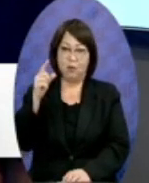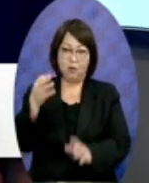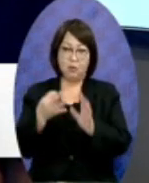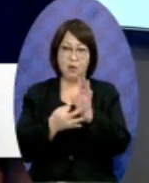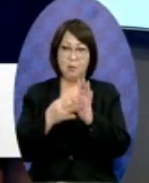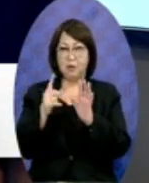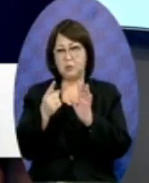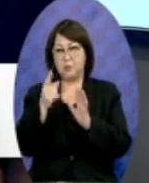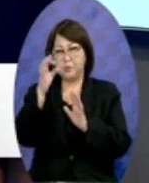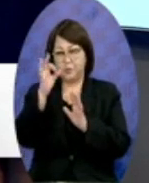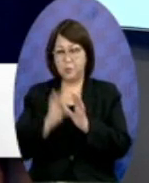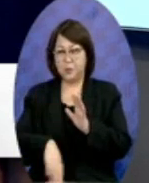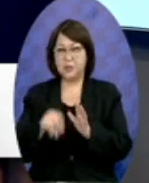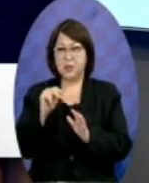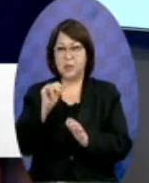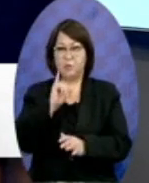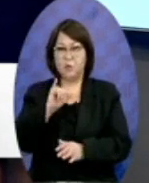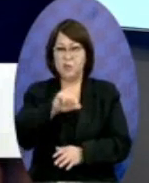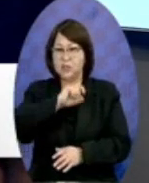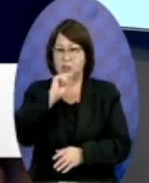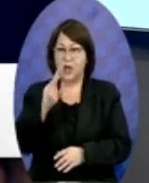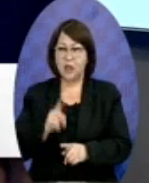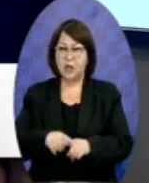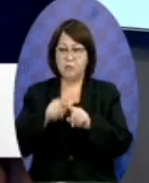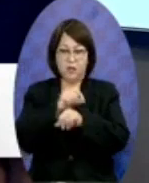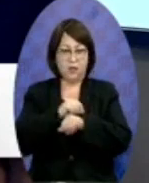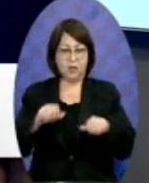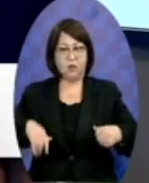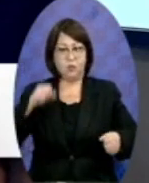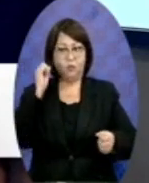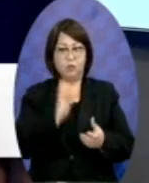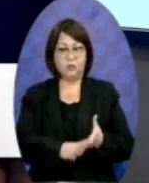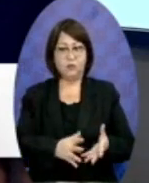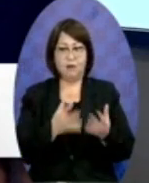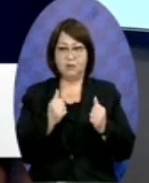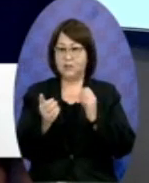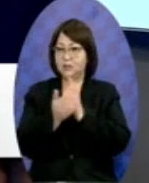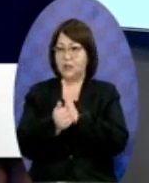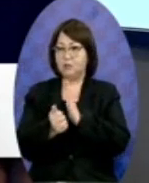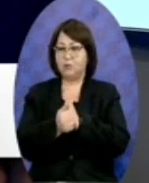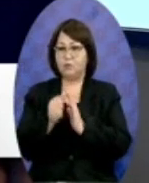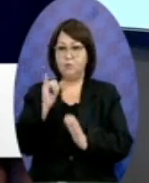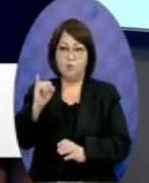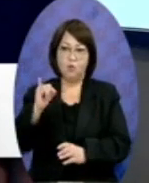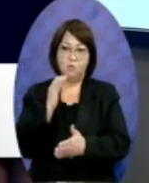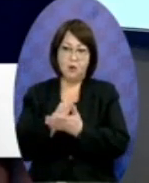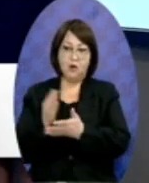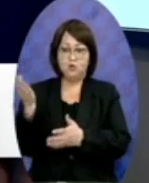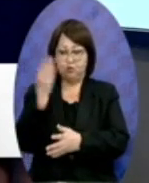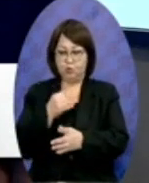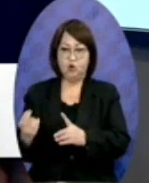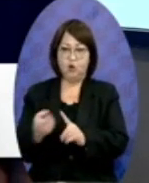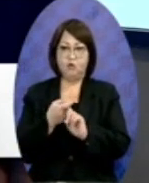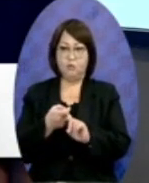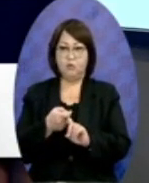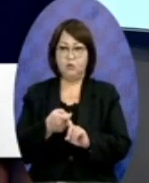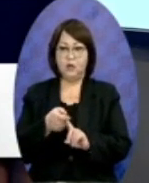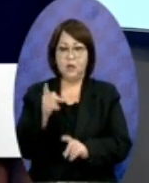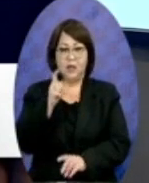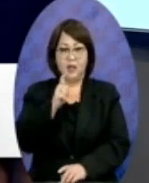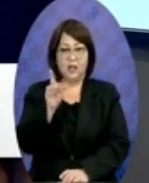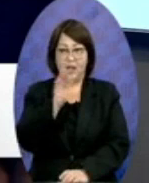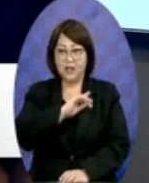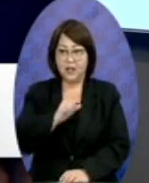чанаргүй зээлийн хэмжээ бол ингэж өссөөр байгаа нь иргэдийн худалдаа авах чадварт одоо муу байгаатай бас шууд холбоотой гэж үзэж байгаа. Тиймээс хэрэглээний